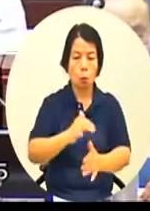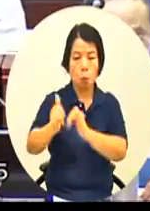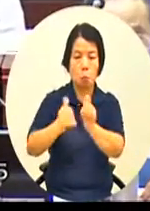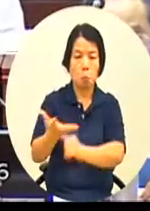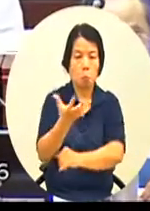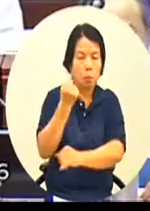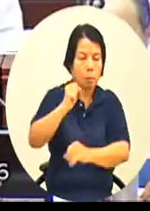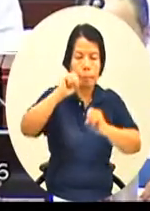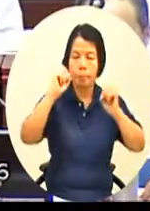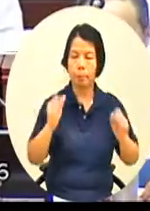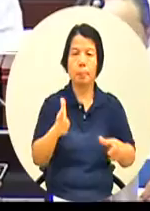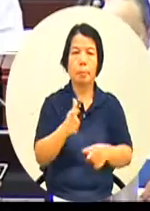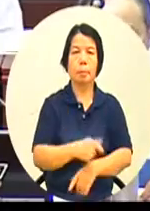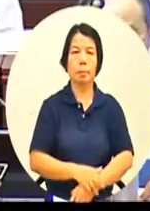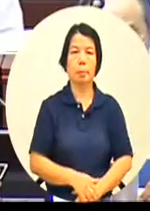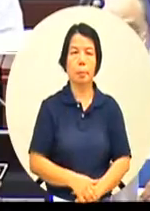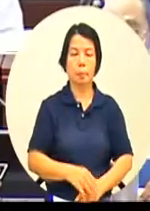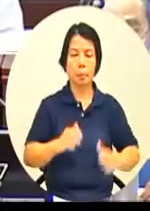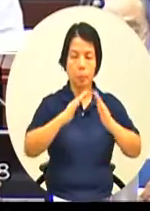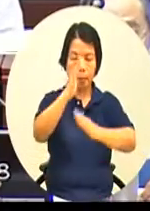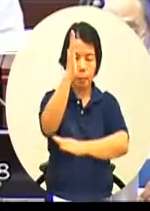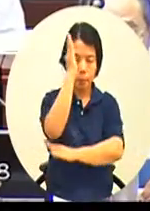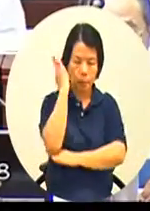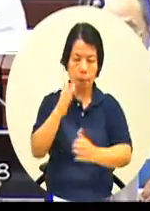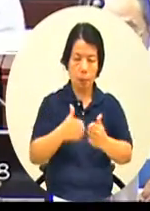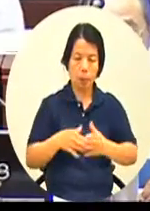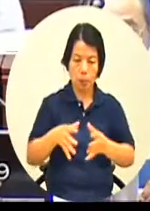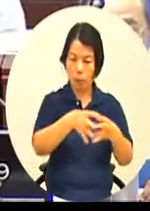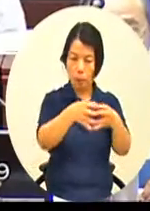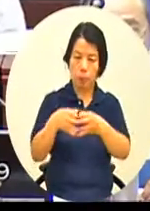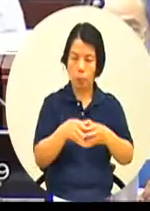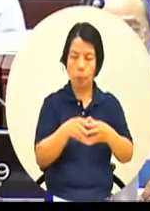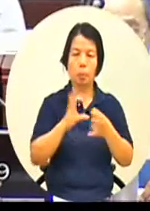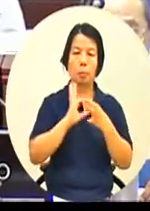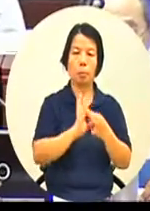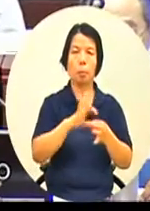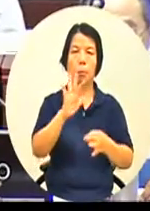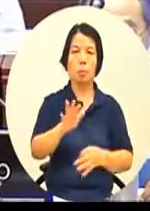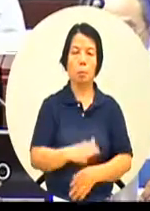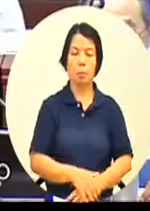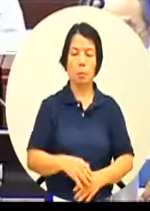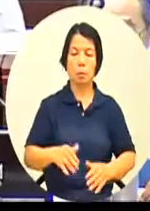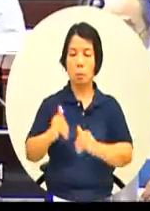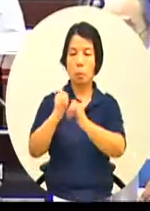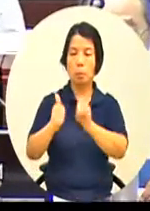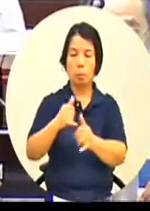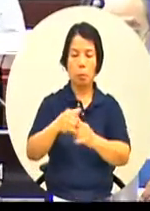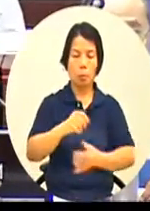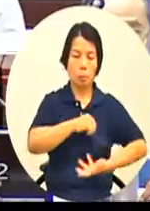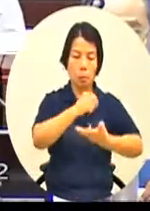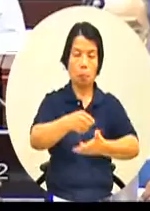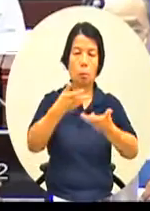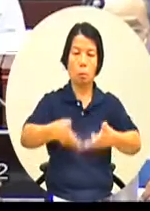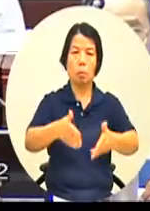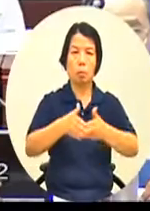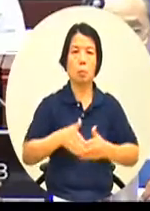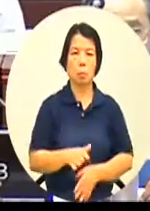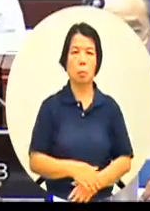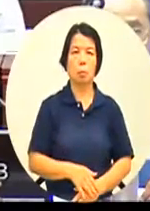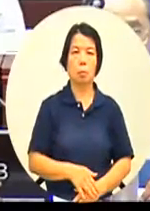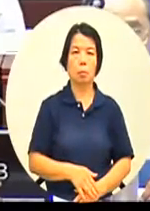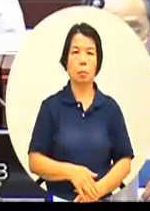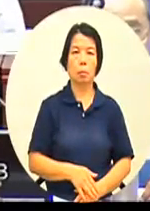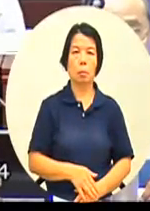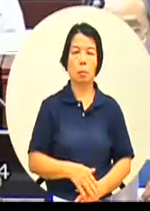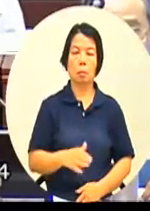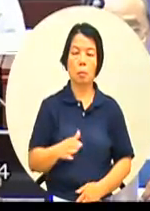跟市政府里面形成一个伙伴关系。市民的意见很重要啊，他的需求我不见得都有听到，但